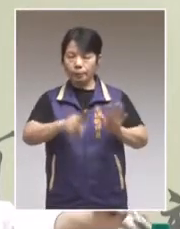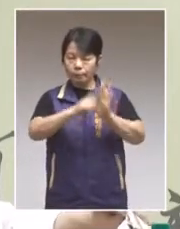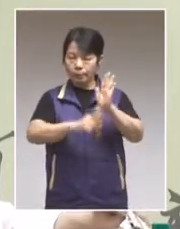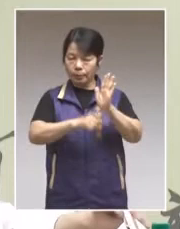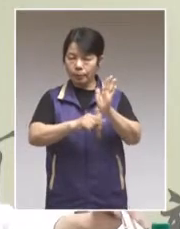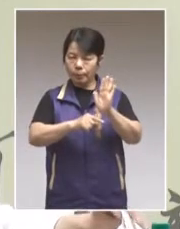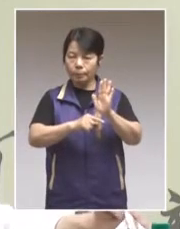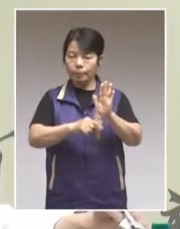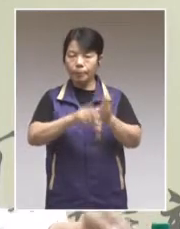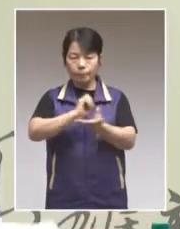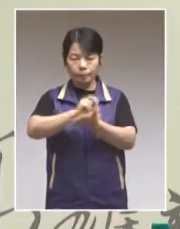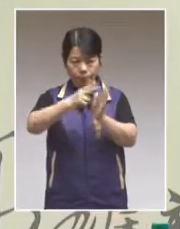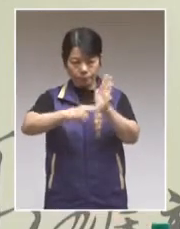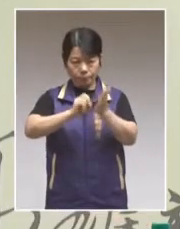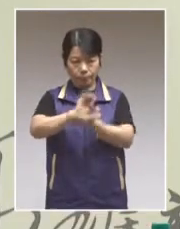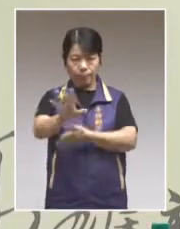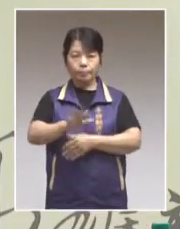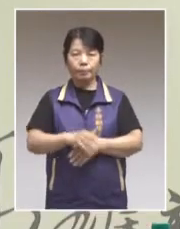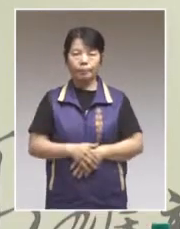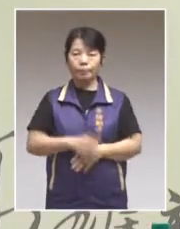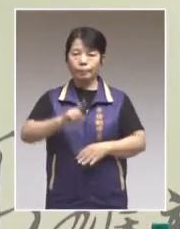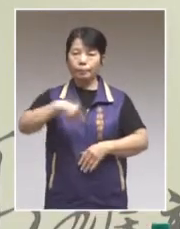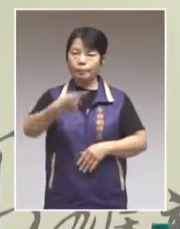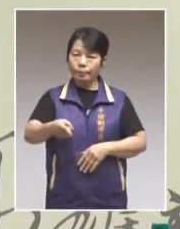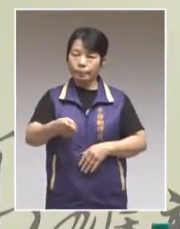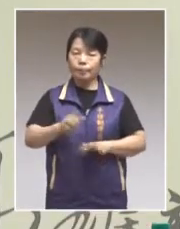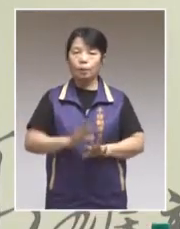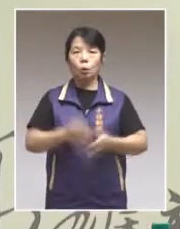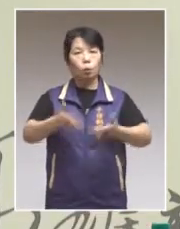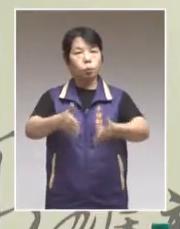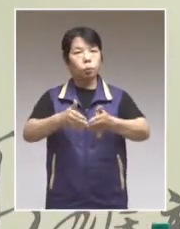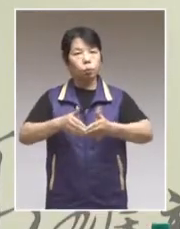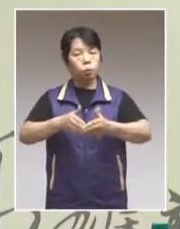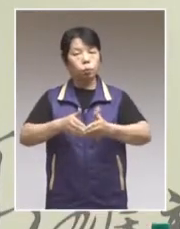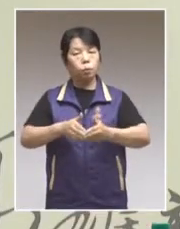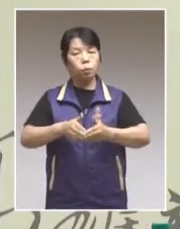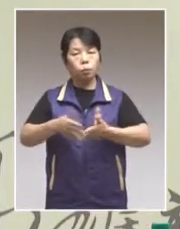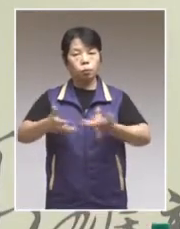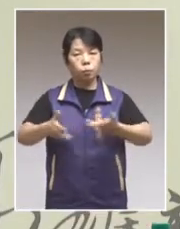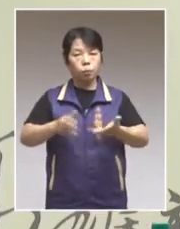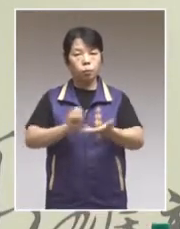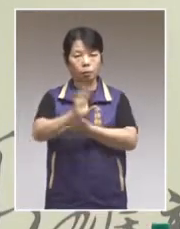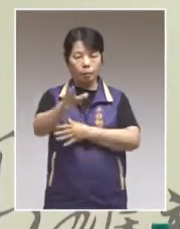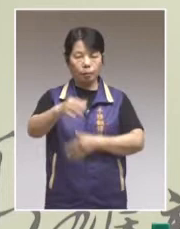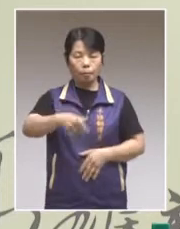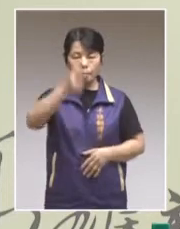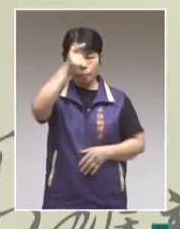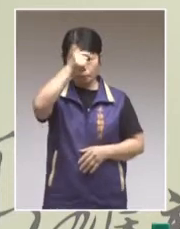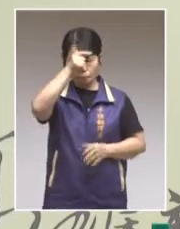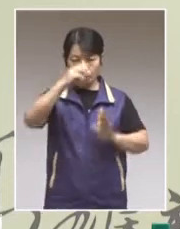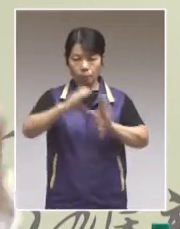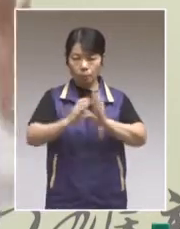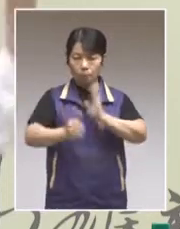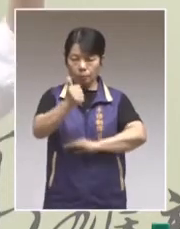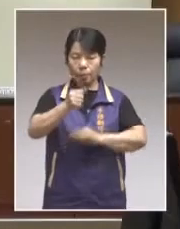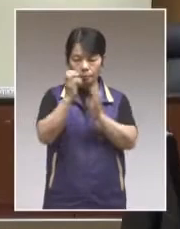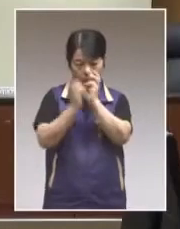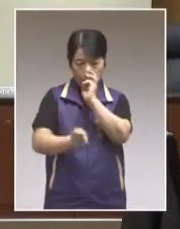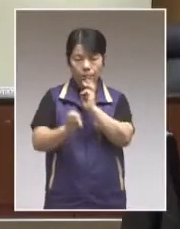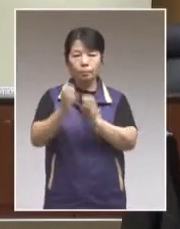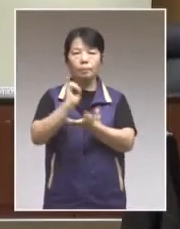来做说明，好，那接下来我还是有一些重要的事项，请黄局长来跟大家做一个详细的报